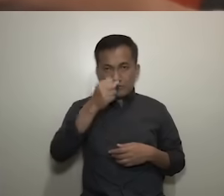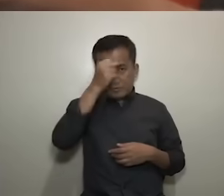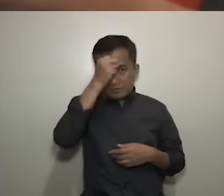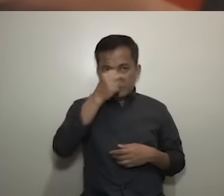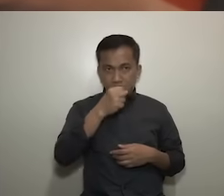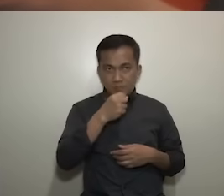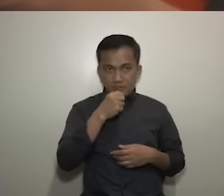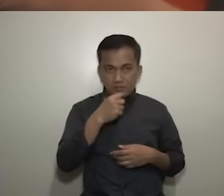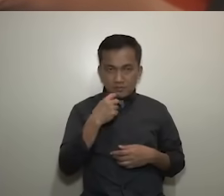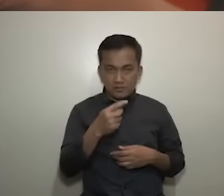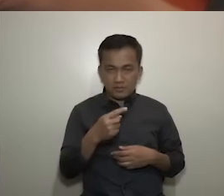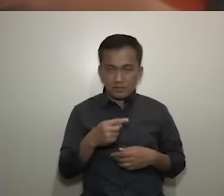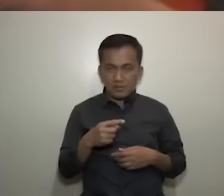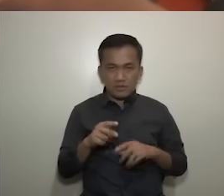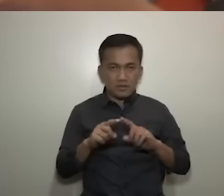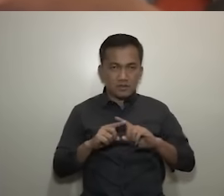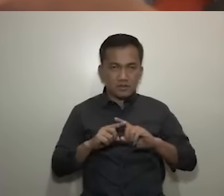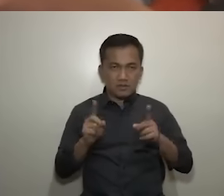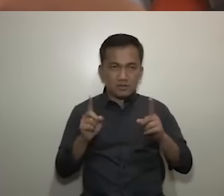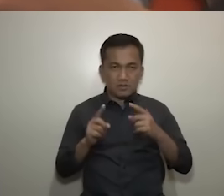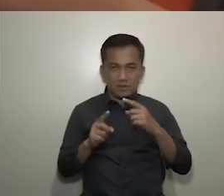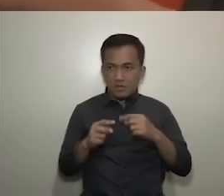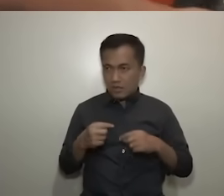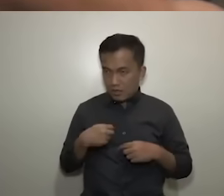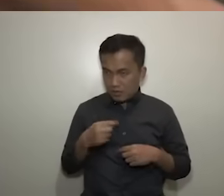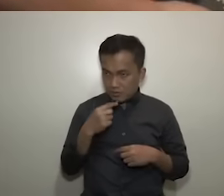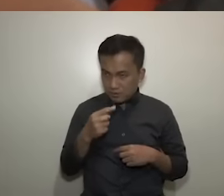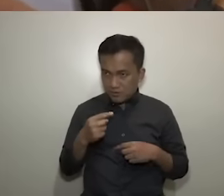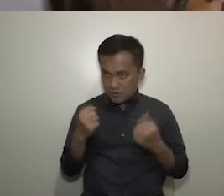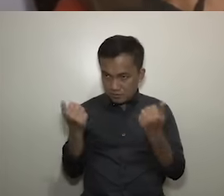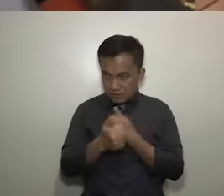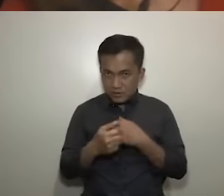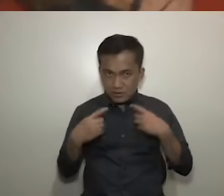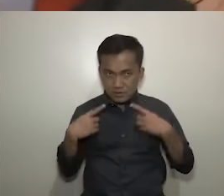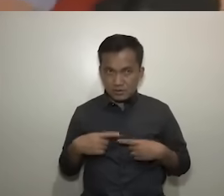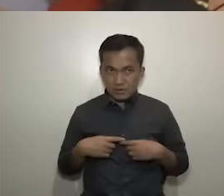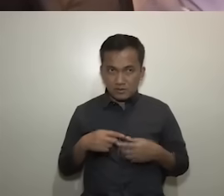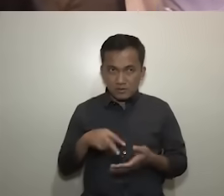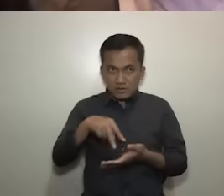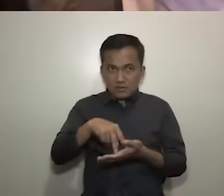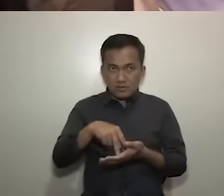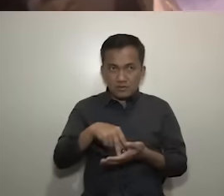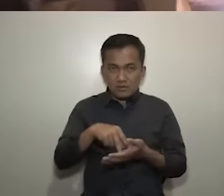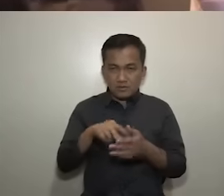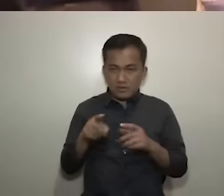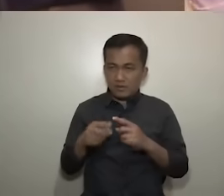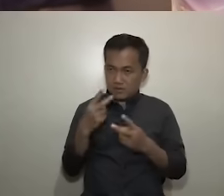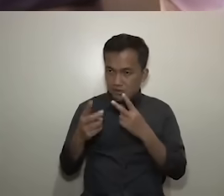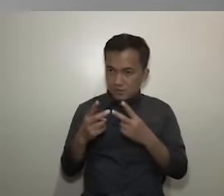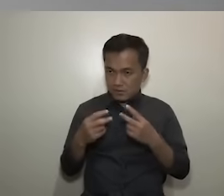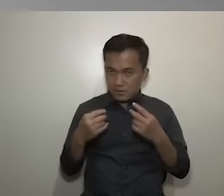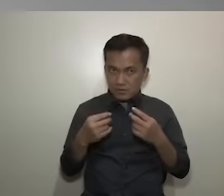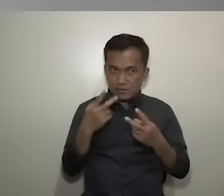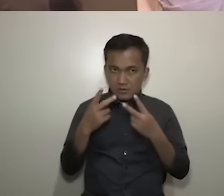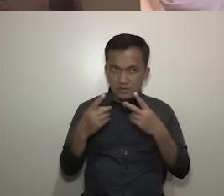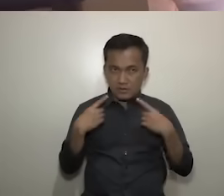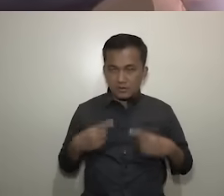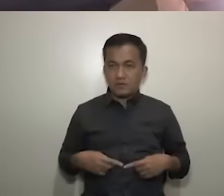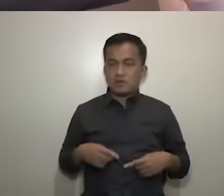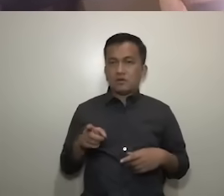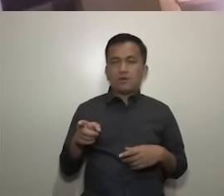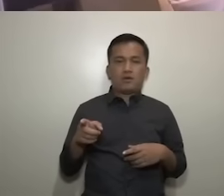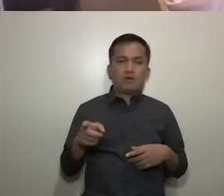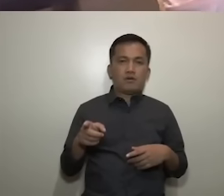gano'n. Ako nagsabi sa'yo ng gano'n? Iba po yung mga hapon na gano'n-request yan, patatayuin ka. Pero nakikita mo na yung suit niya? Opo.